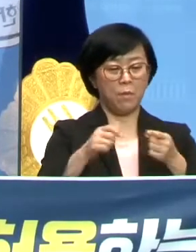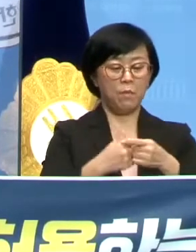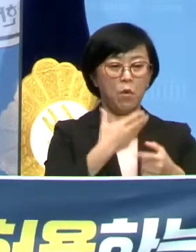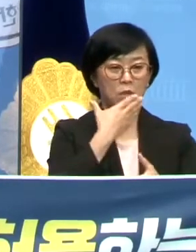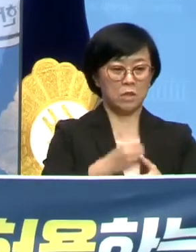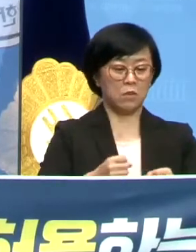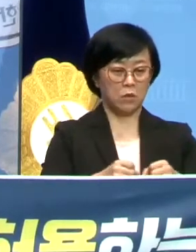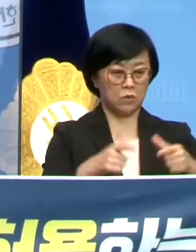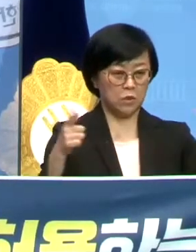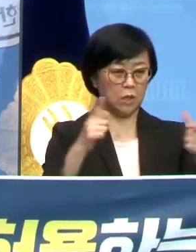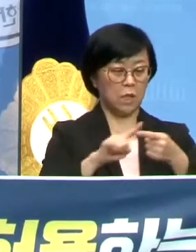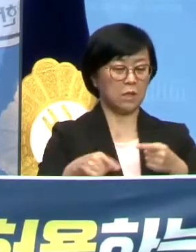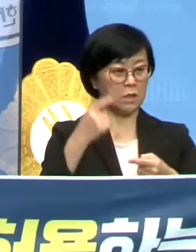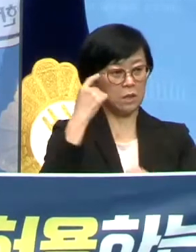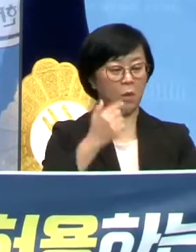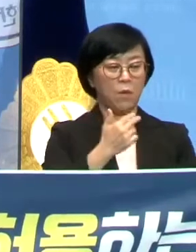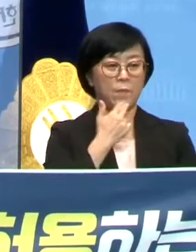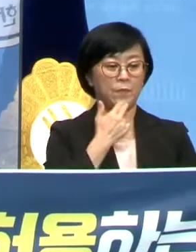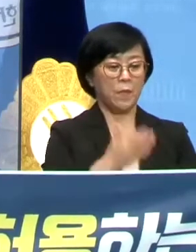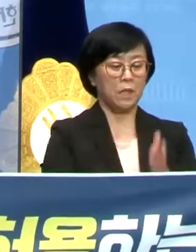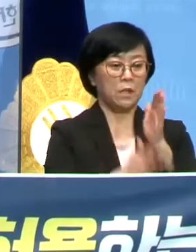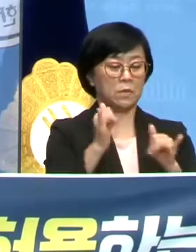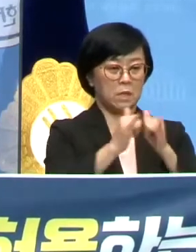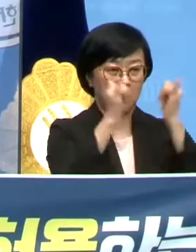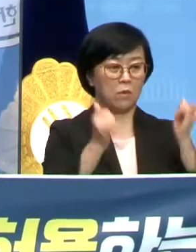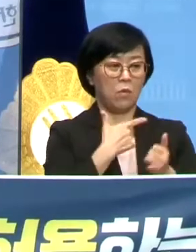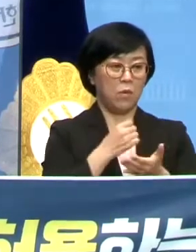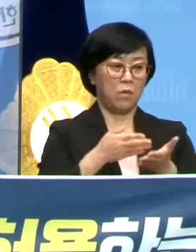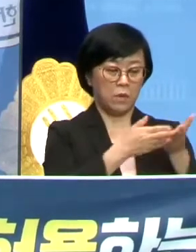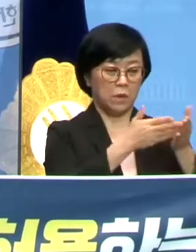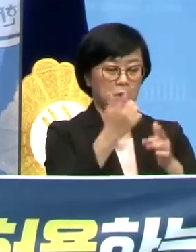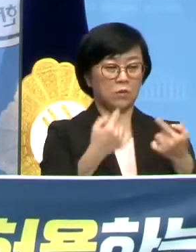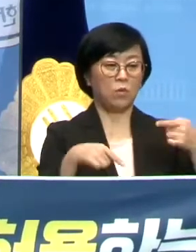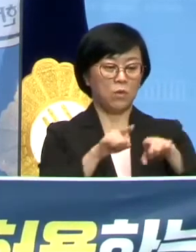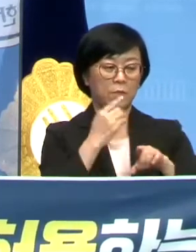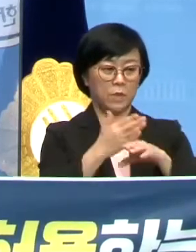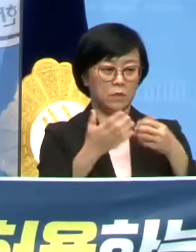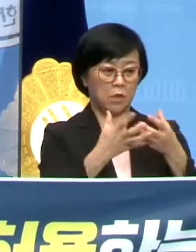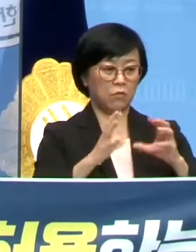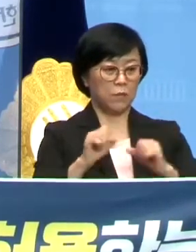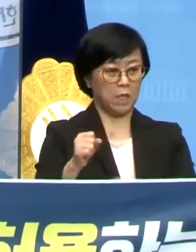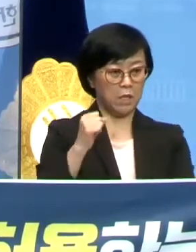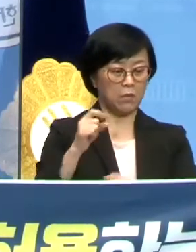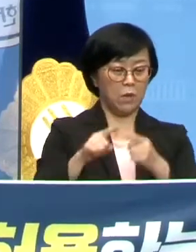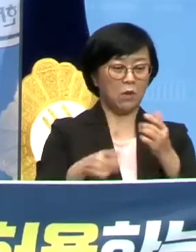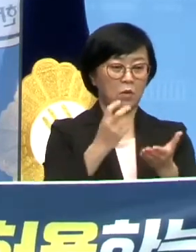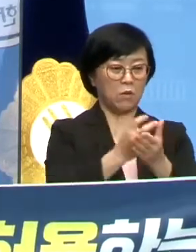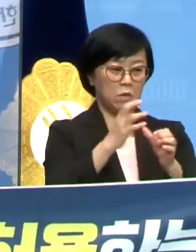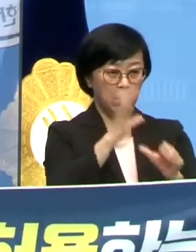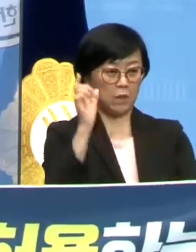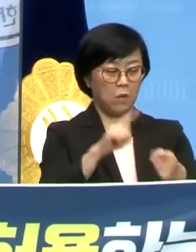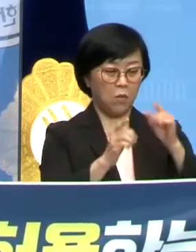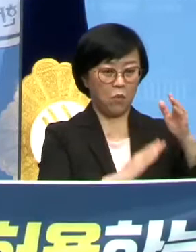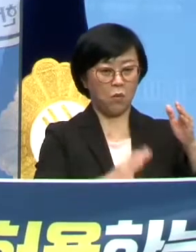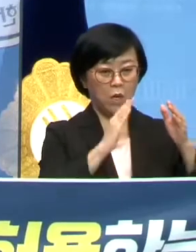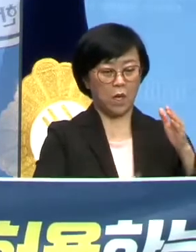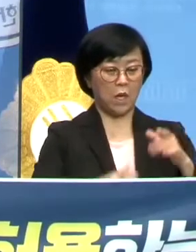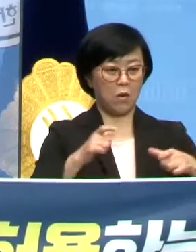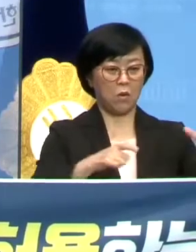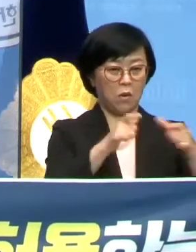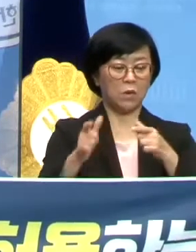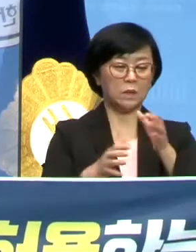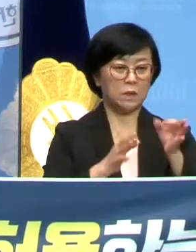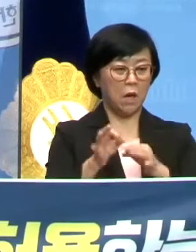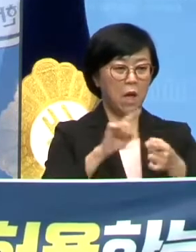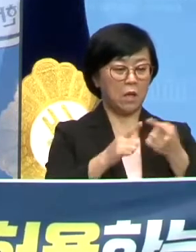확충에 대한 의지가 전혀 없습니다 시 미사에는 요구합니다 더불어 민주당과 국민의 힘은 규제를 완화하고 공공 영역을 시장 하려는